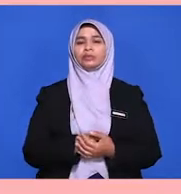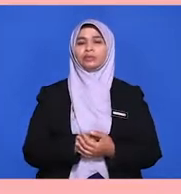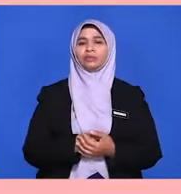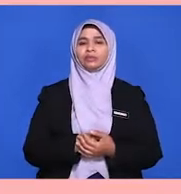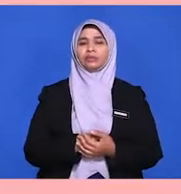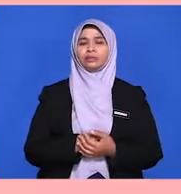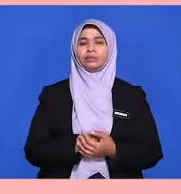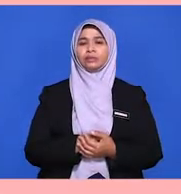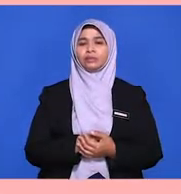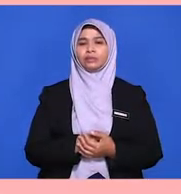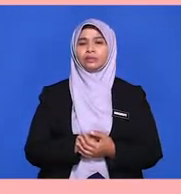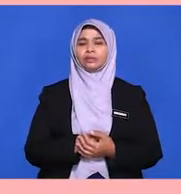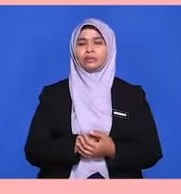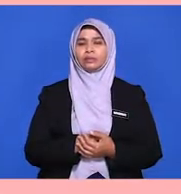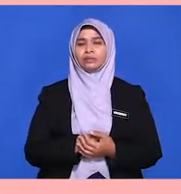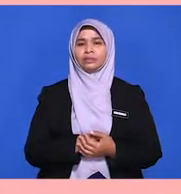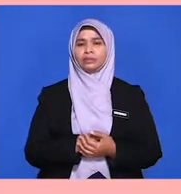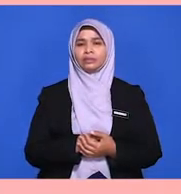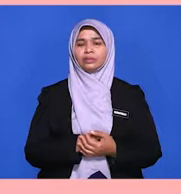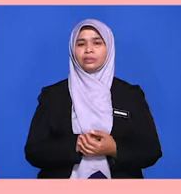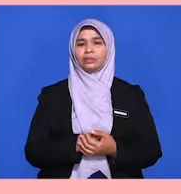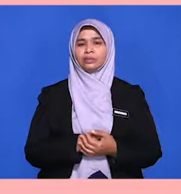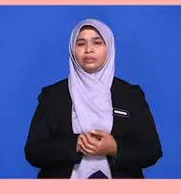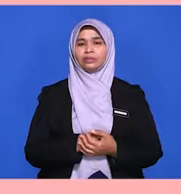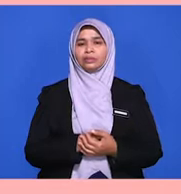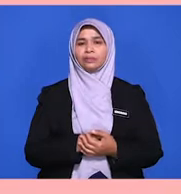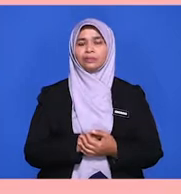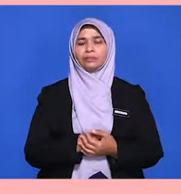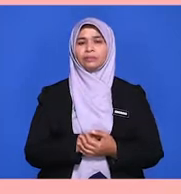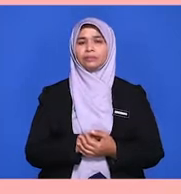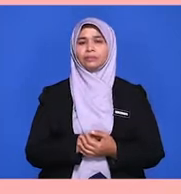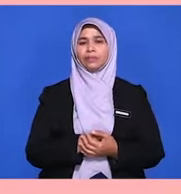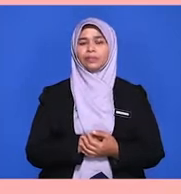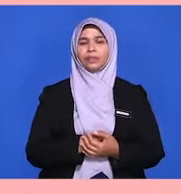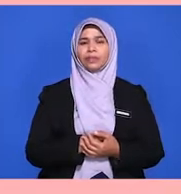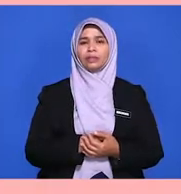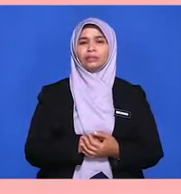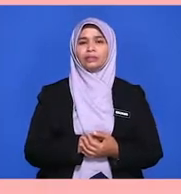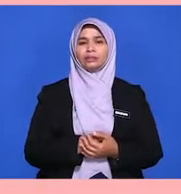bagi bahan rujukan berbentuk ensiklopedia dan kamus.